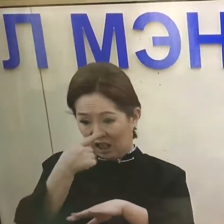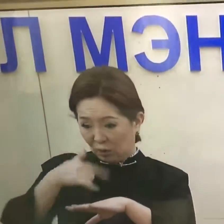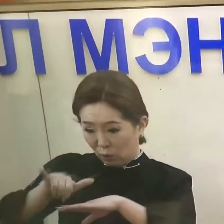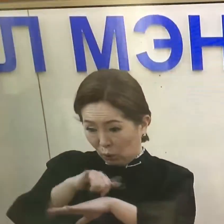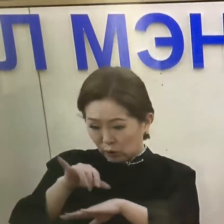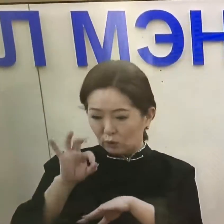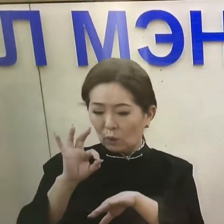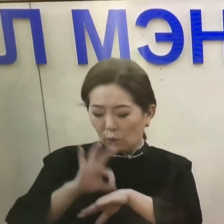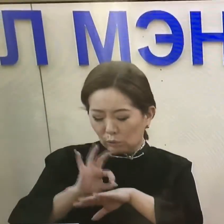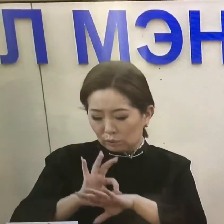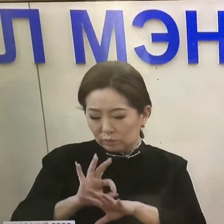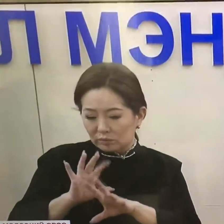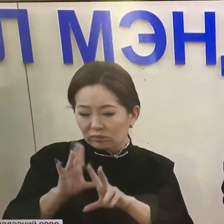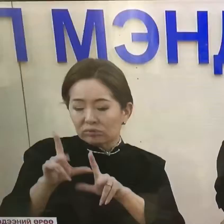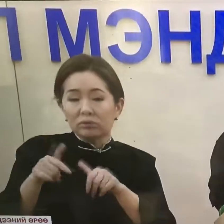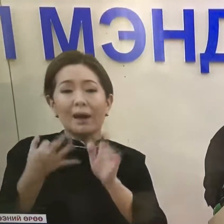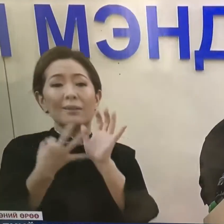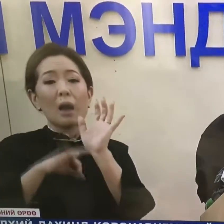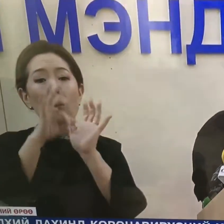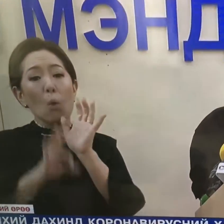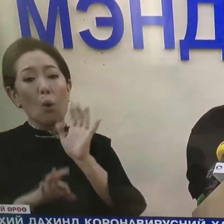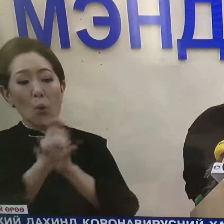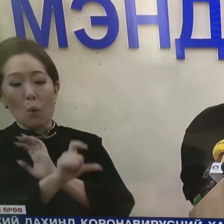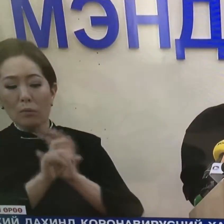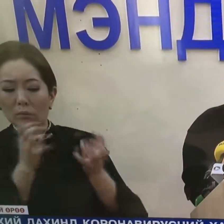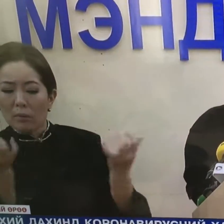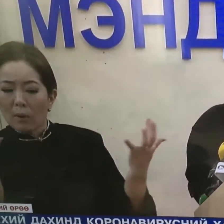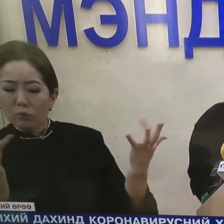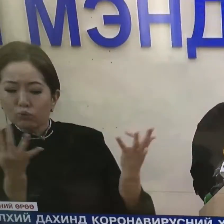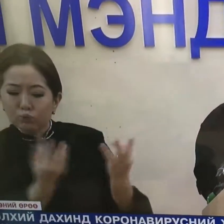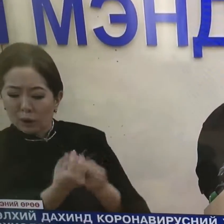эдгэрч эмнэлгээс гарсан. За Иранд бол